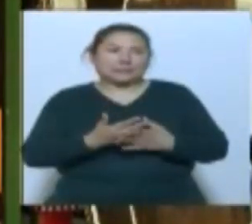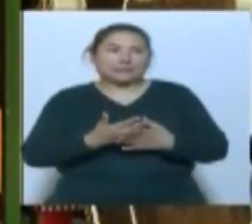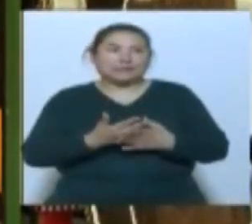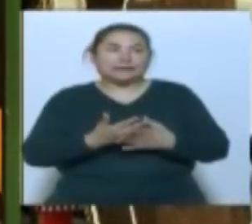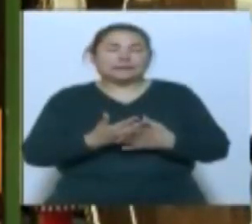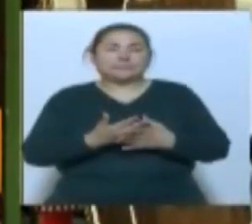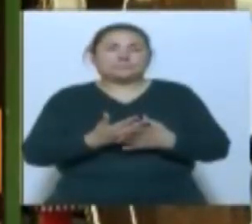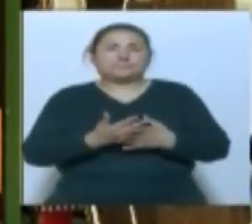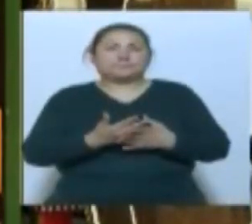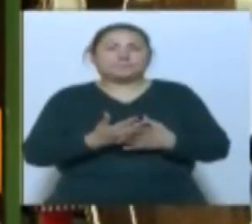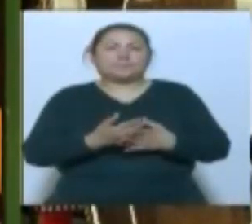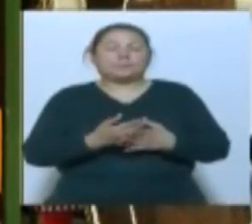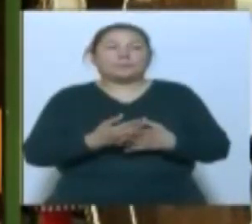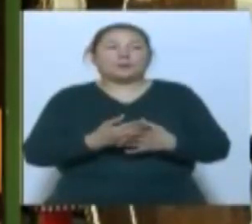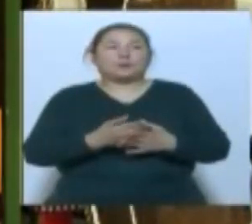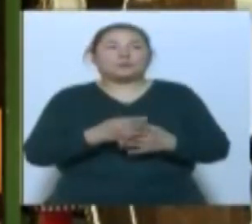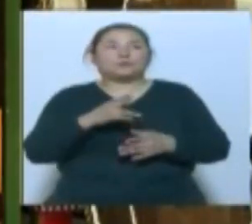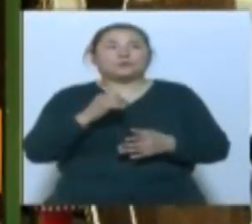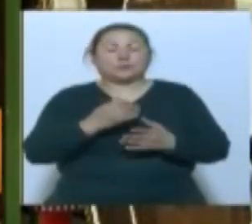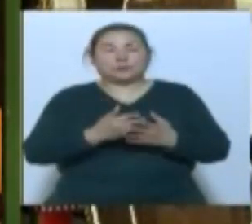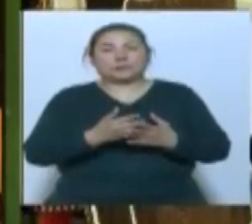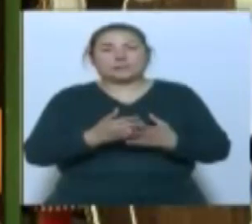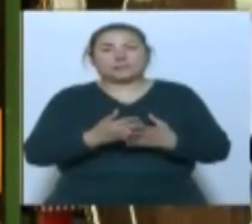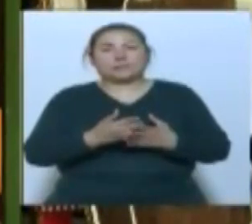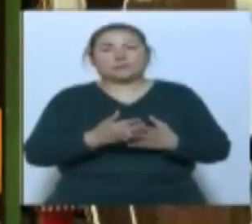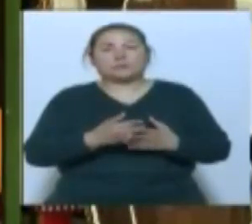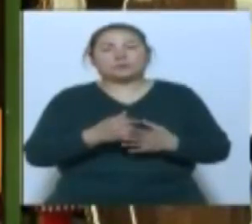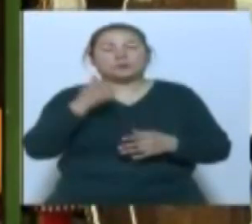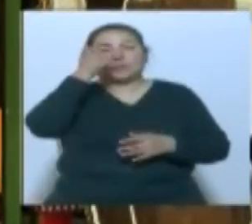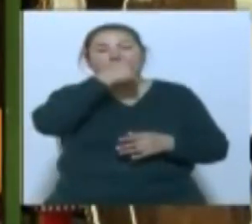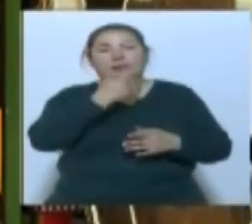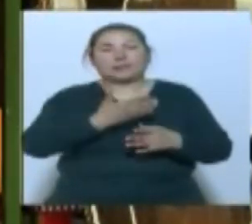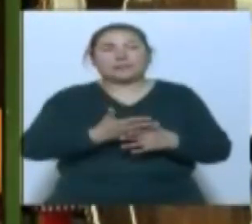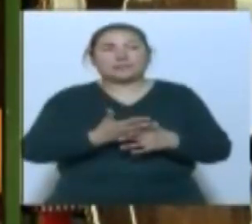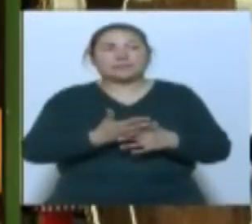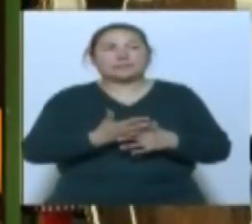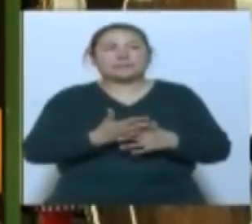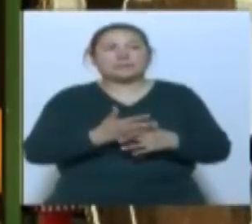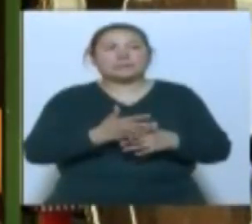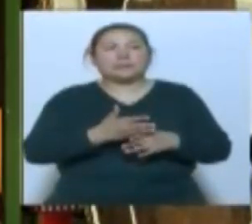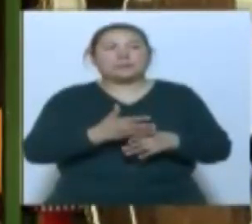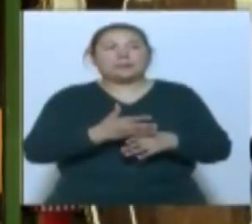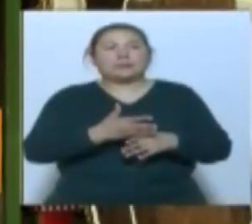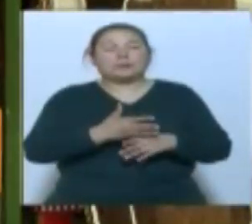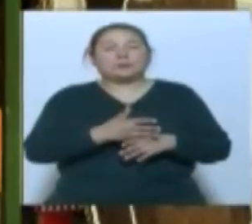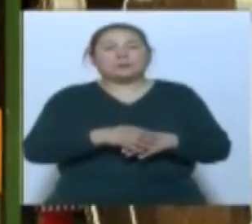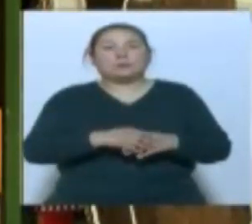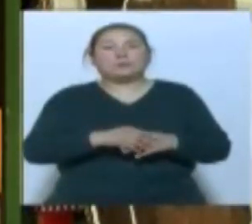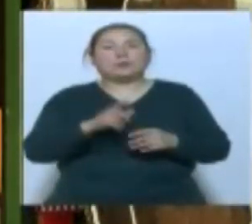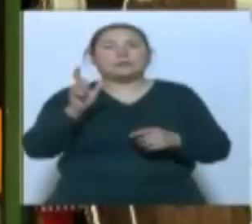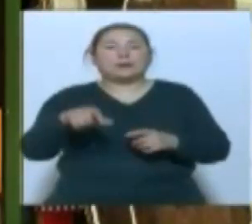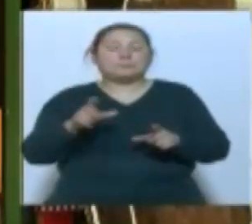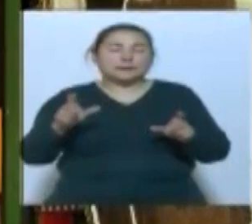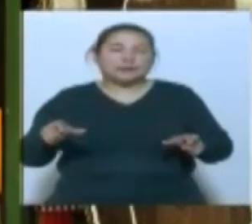жетеледі. Жырдың құдіретін түсіндік. Жырға мойын бұрғаннан кейін үлкен ой өрісі